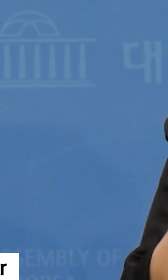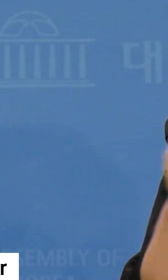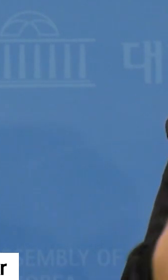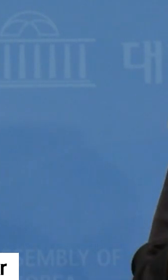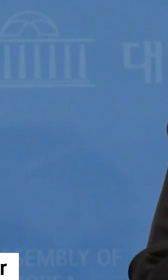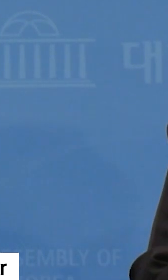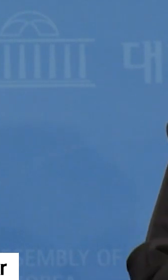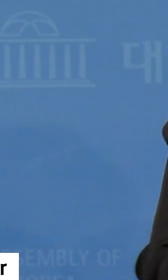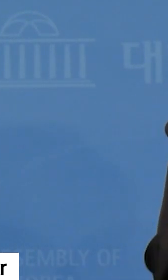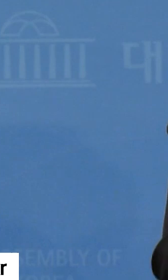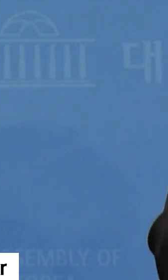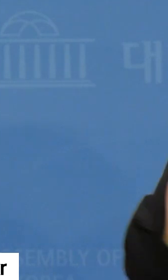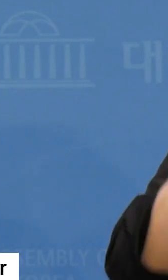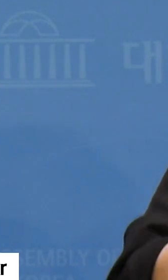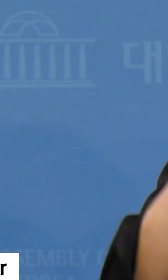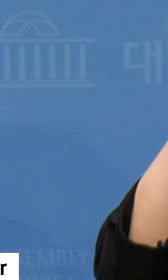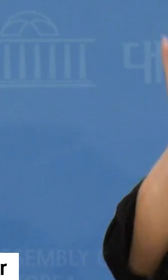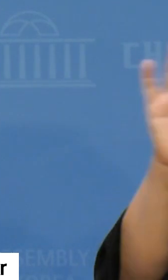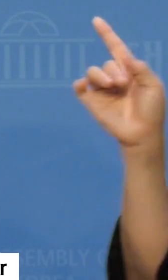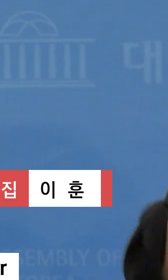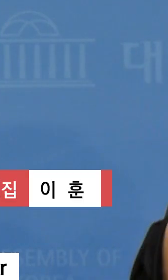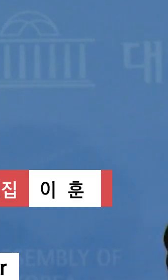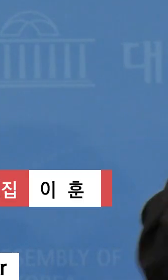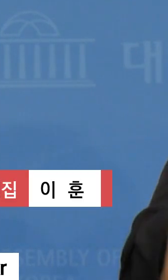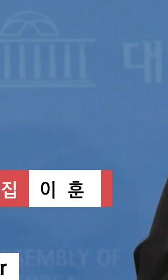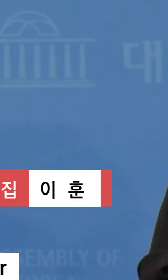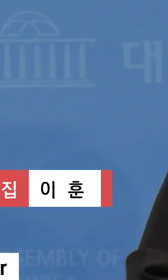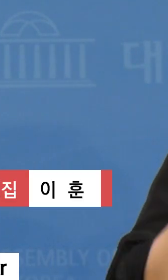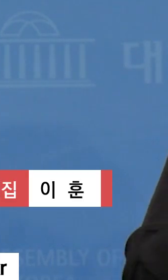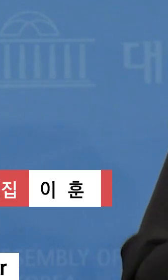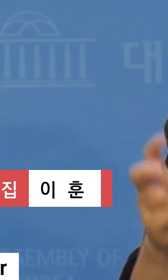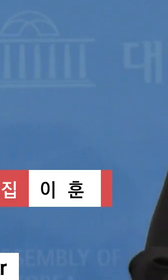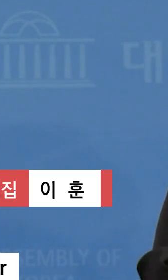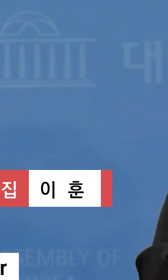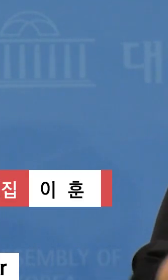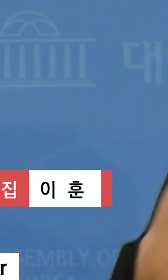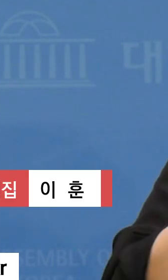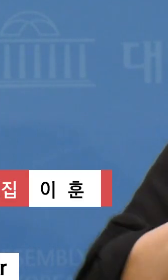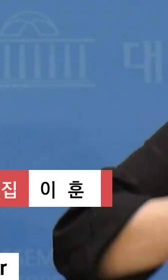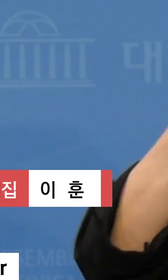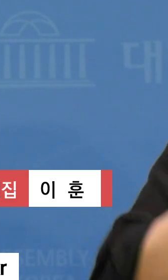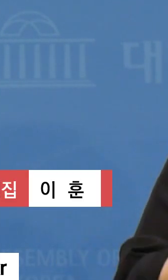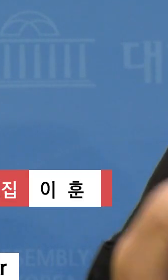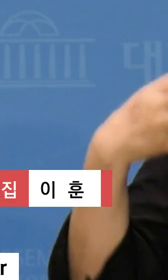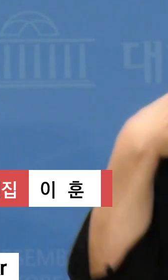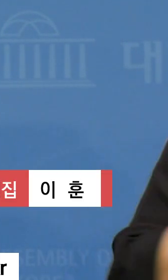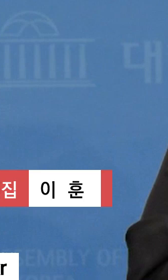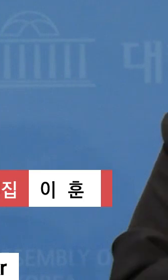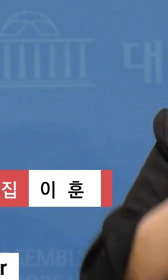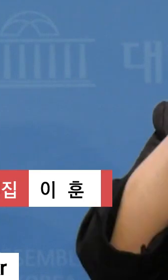앞으로는 어떤 검사든 법률에 위반되거나 자기 책임을, 직무를